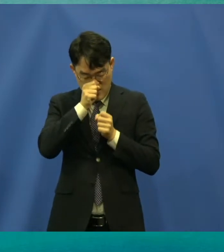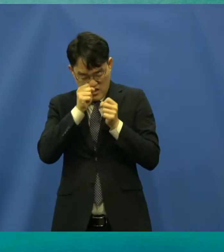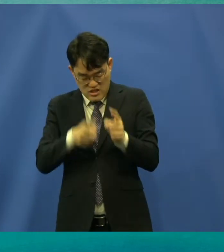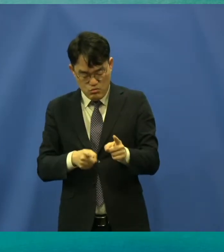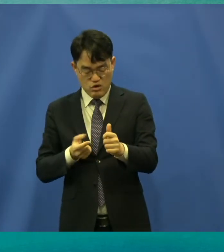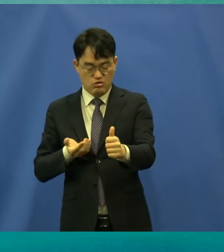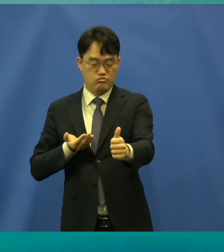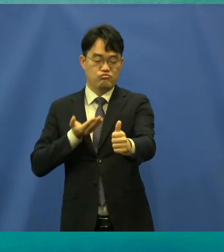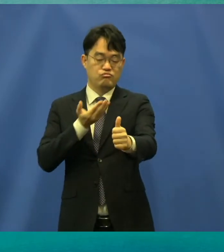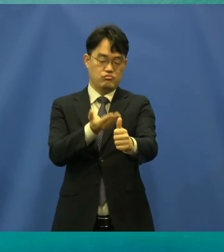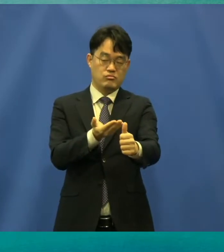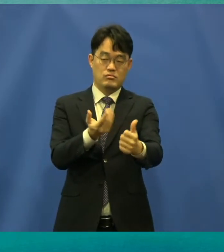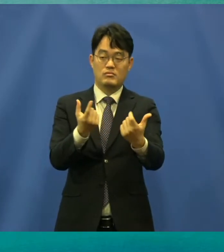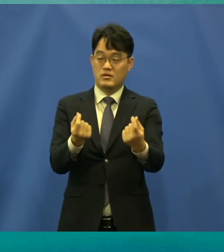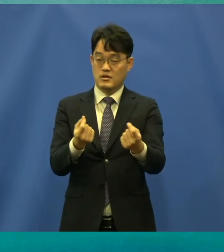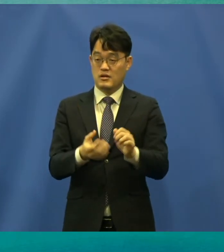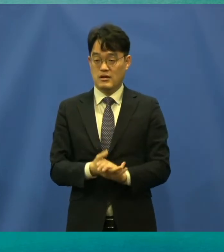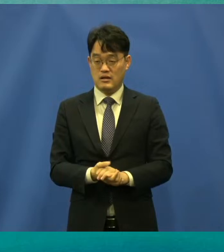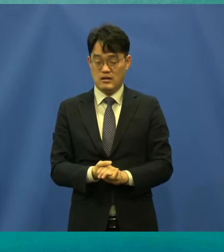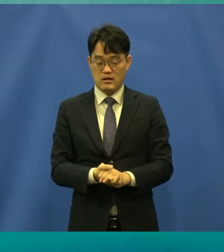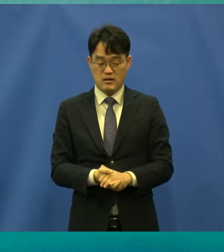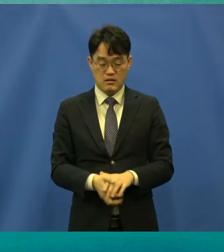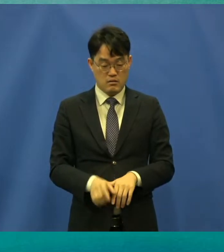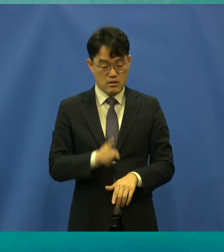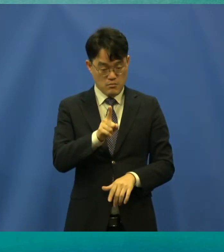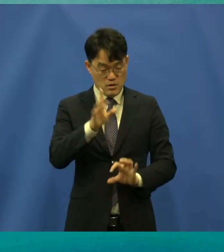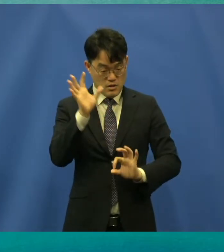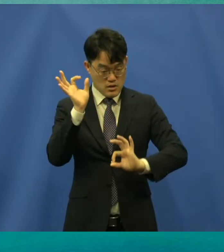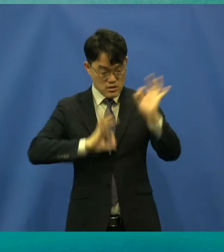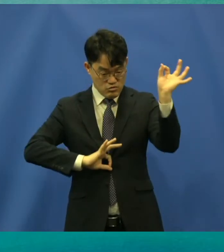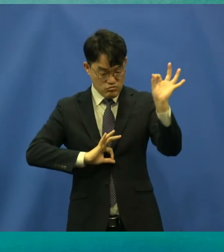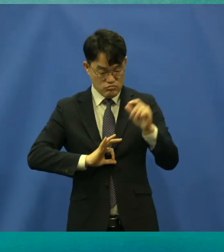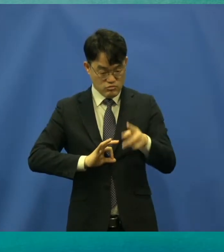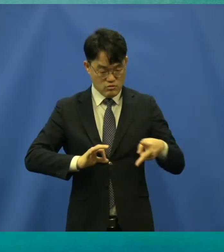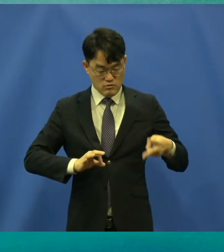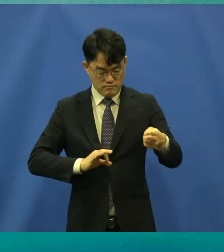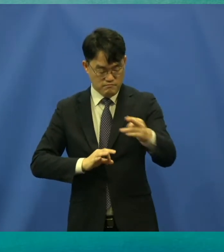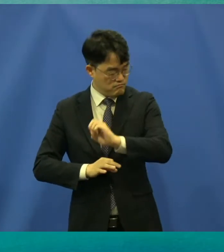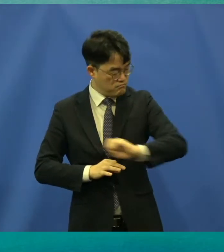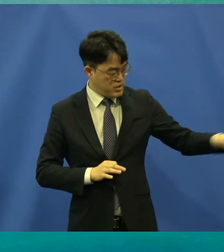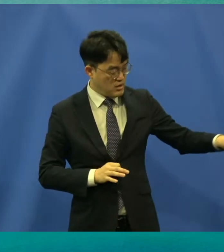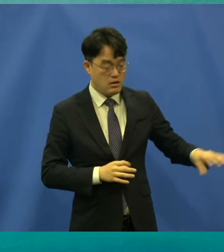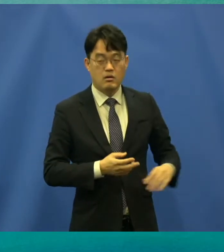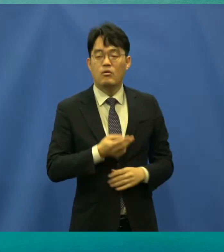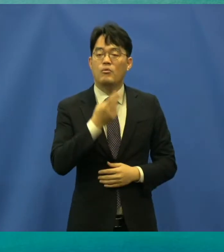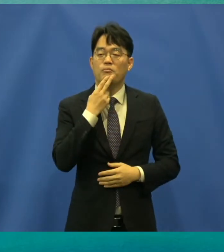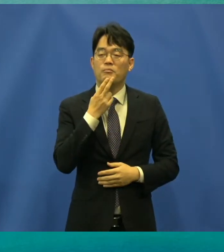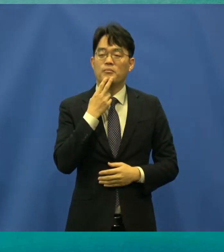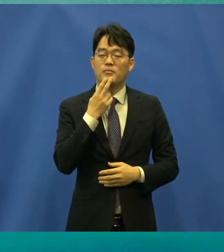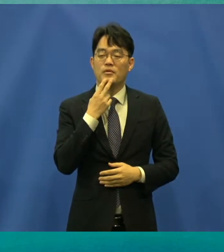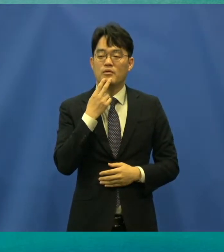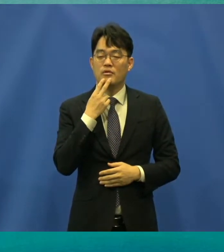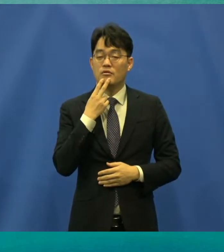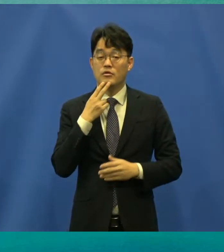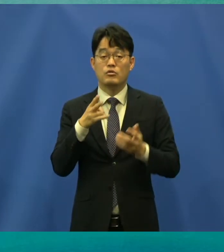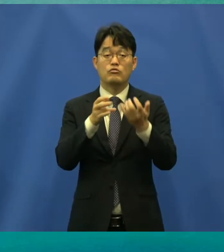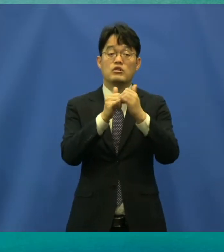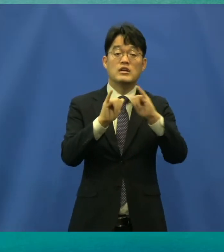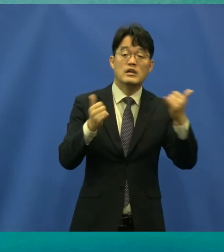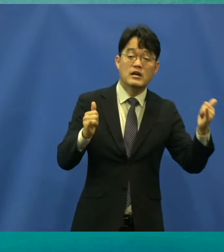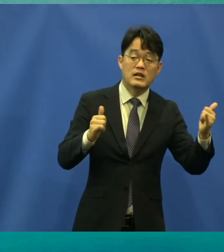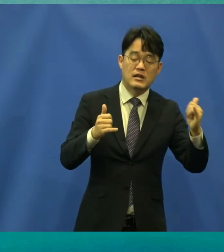하나님은 한 번의 실수로 끝내는 분이 아니십니다. 또 우리의 실패로